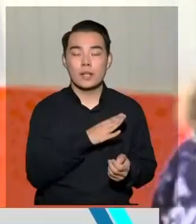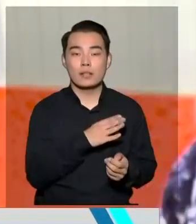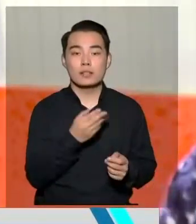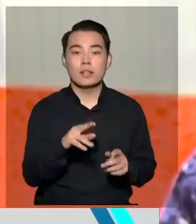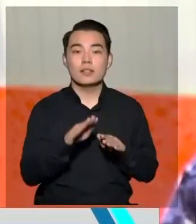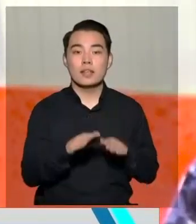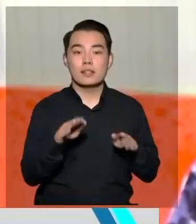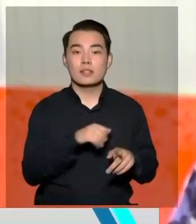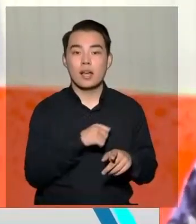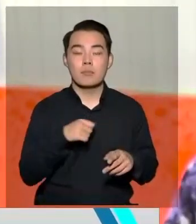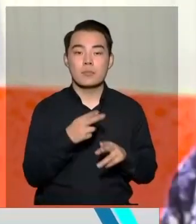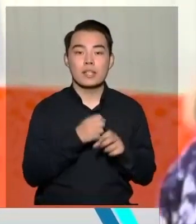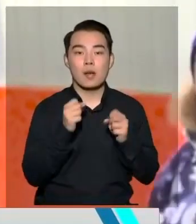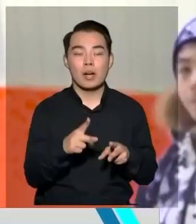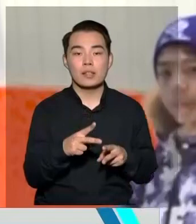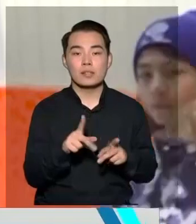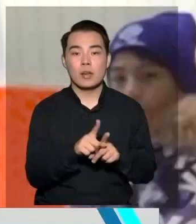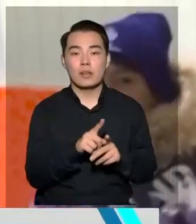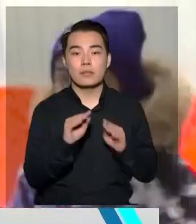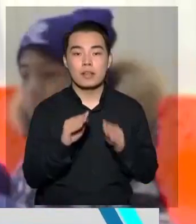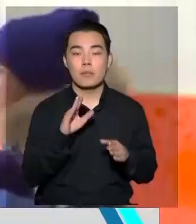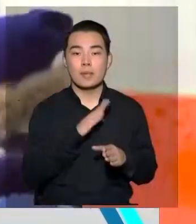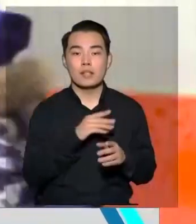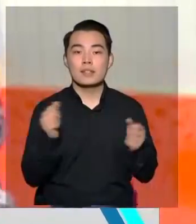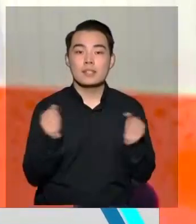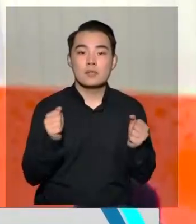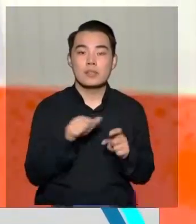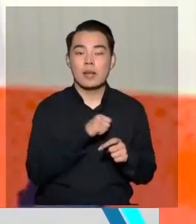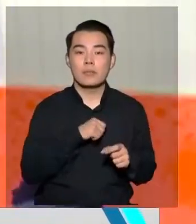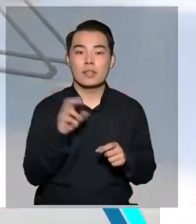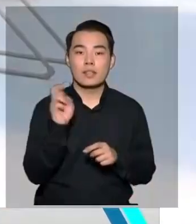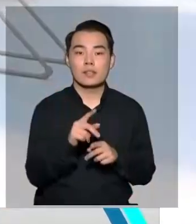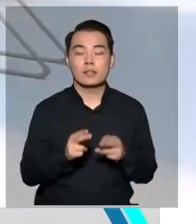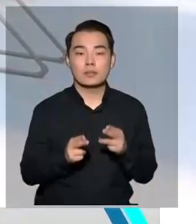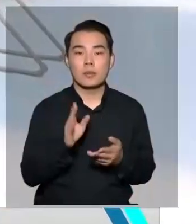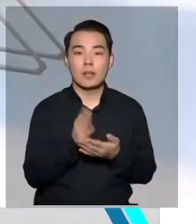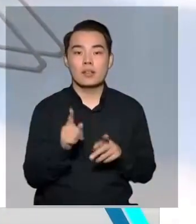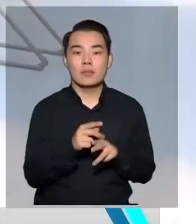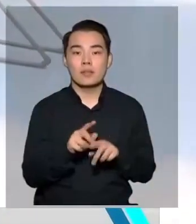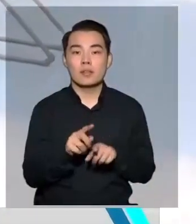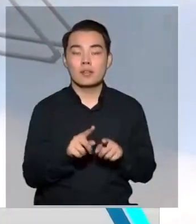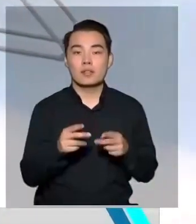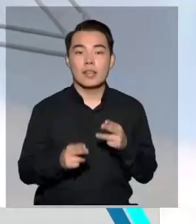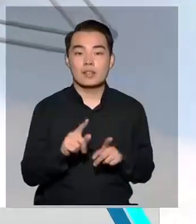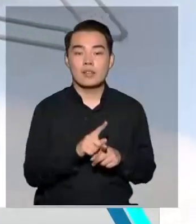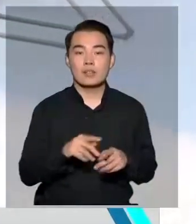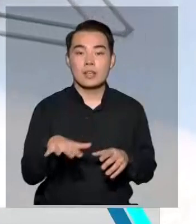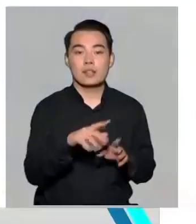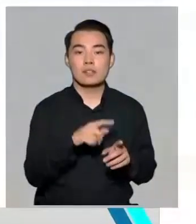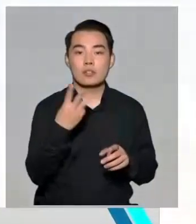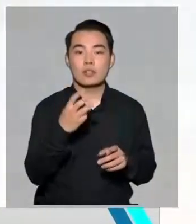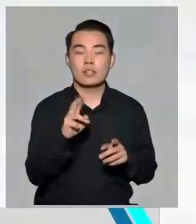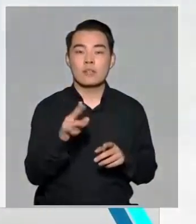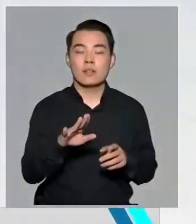балаларға тау-тоқаш деп арнадық бұл жобаны. Балалар қыста мына зырғанауға Мұз айдының аумағы 300 шаршы метр. Бір